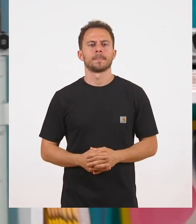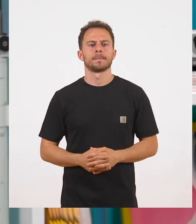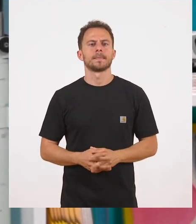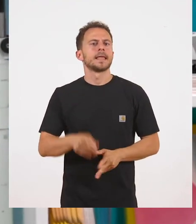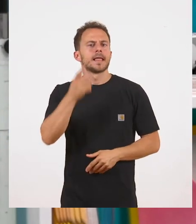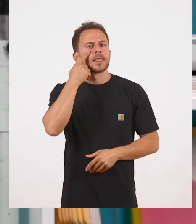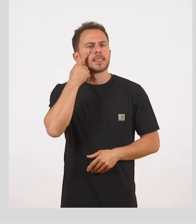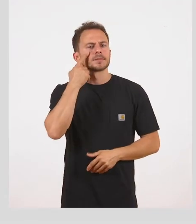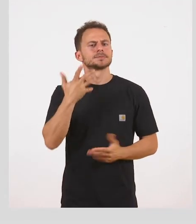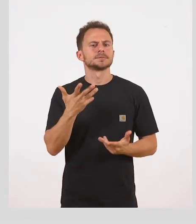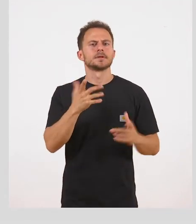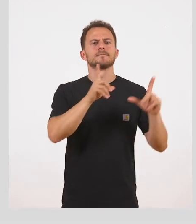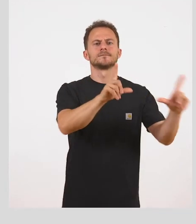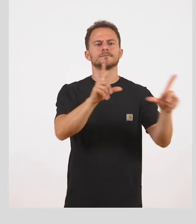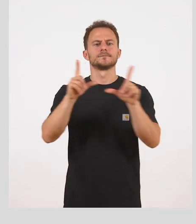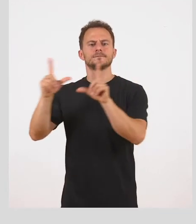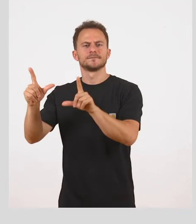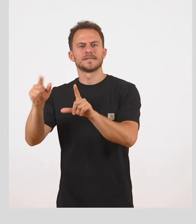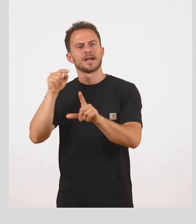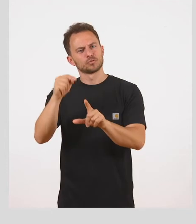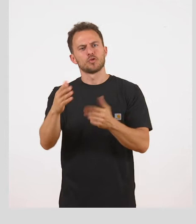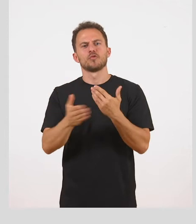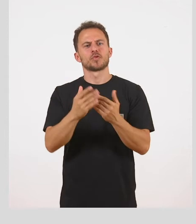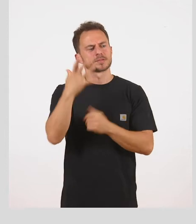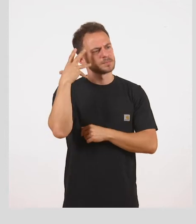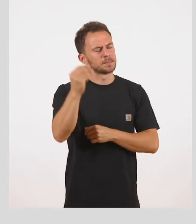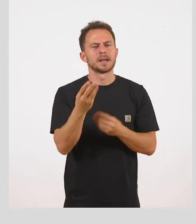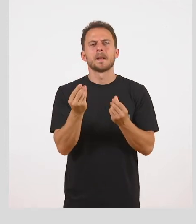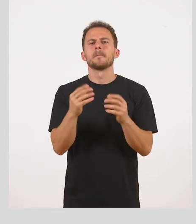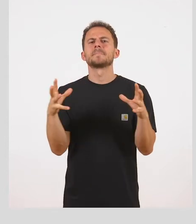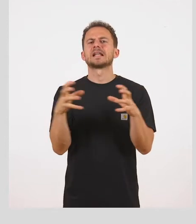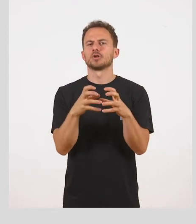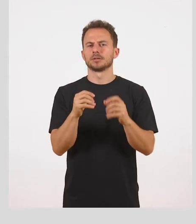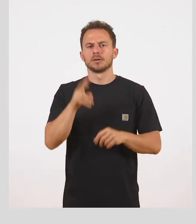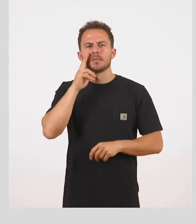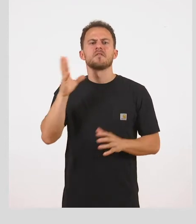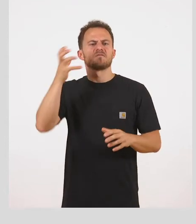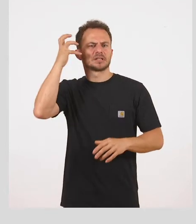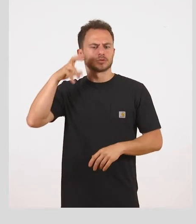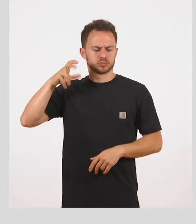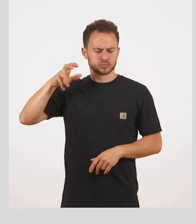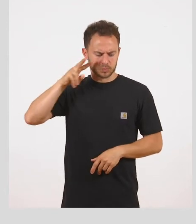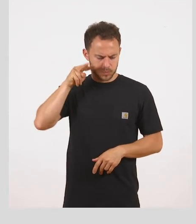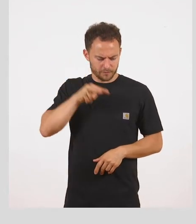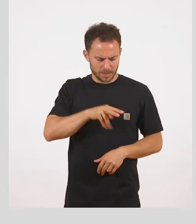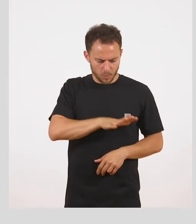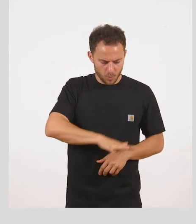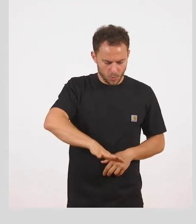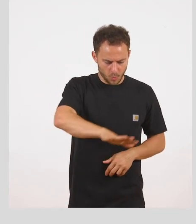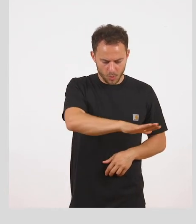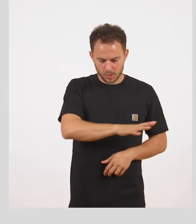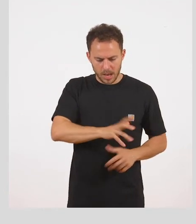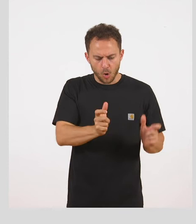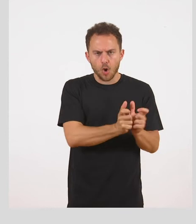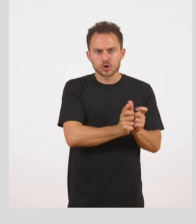Κοίτα τις φωτογραφίες για να καταλάβεις καλύτερα τι είναι η πυκνότητα. Έστω σκέψου ότι είσαι πάνω από ένα ελικόπτερο και βλέπεις από ψηλά ένα τετράγωνο